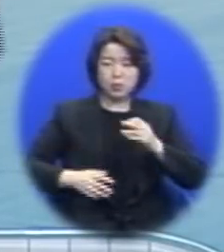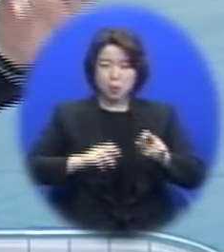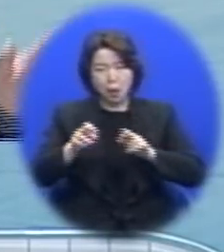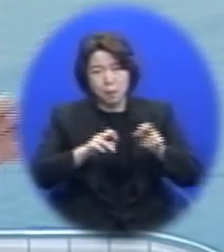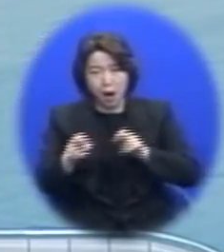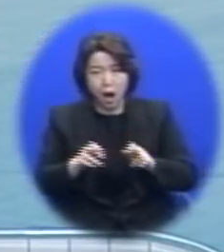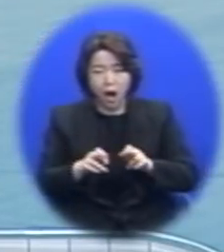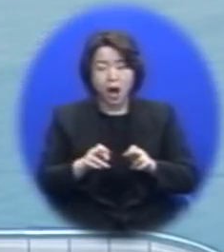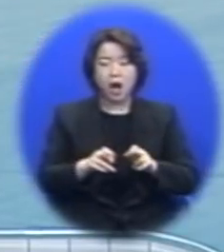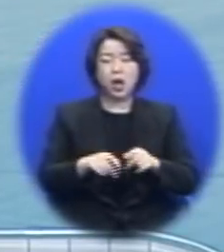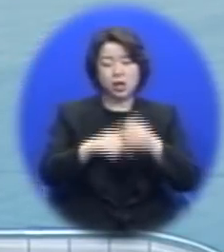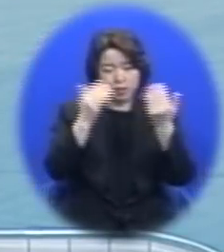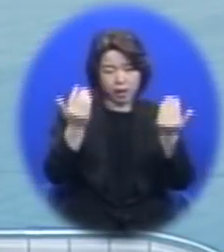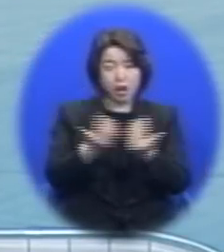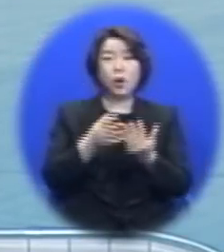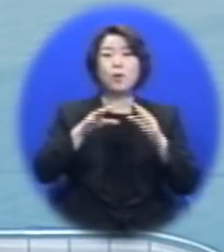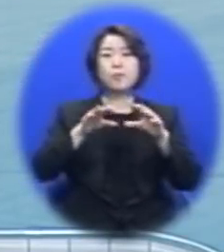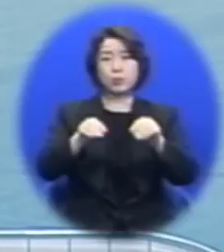이거 다 그만두고,